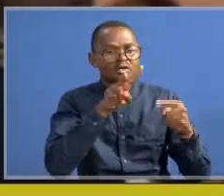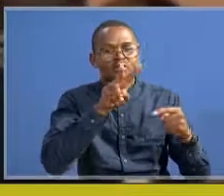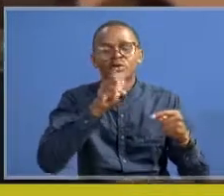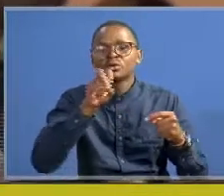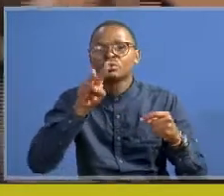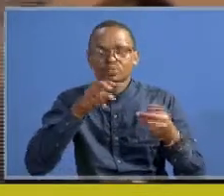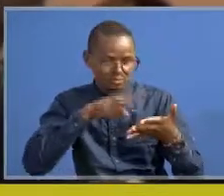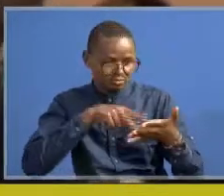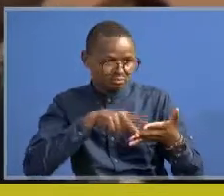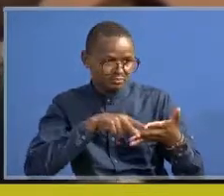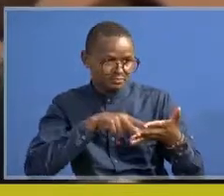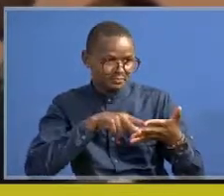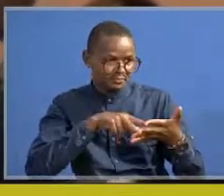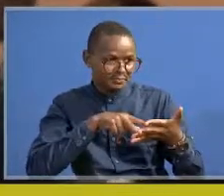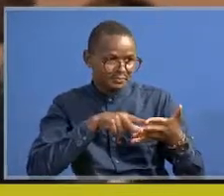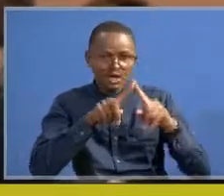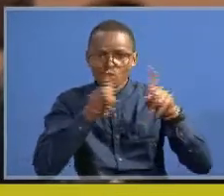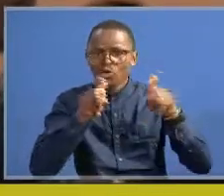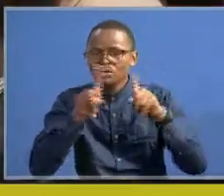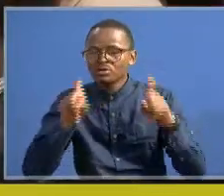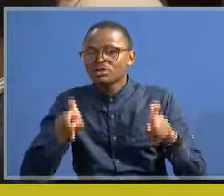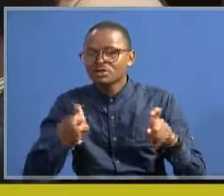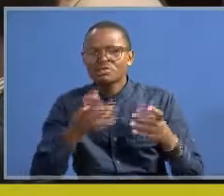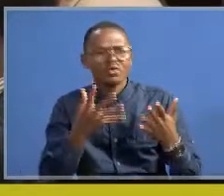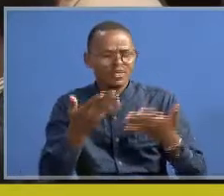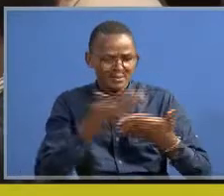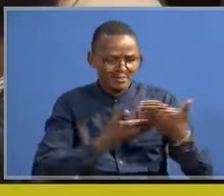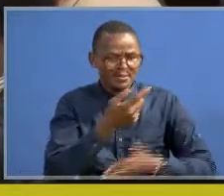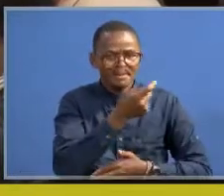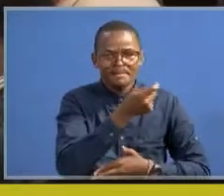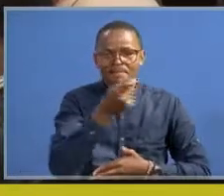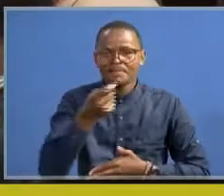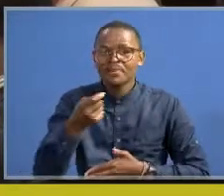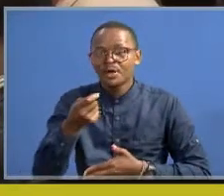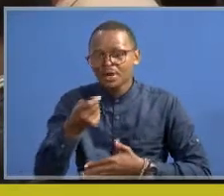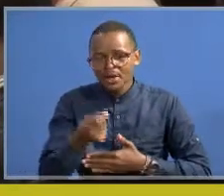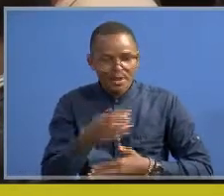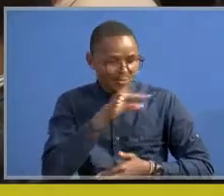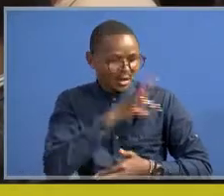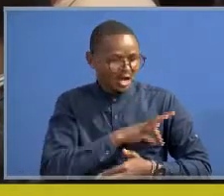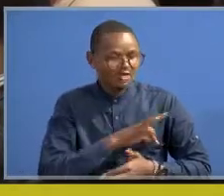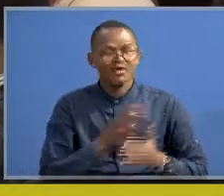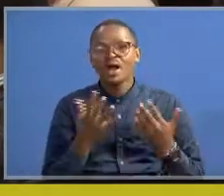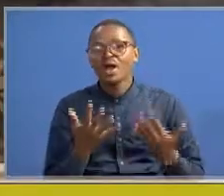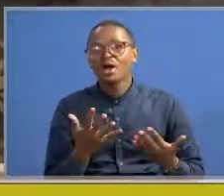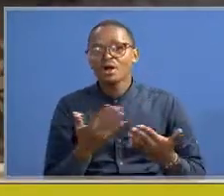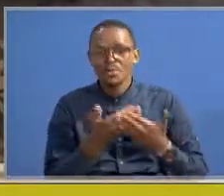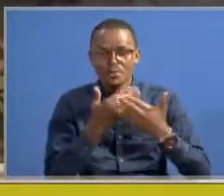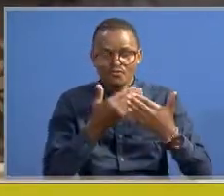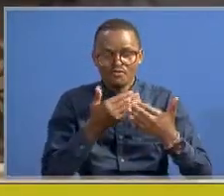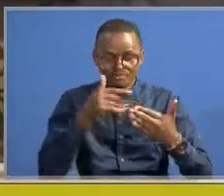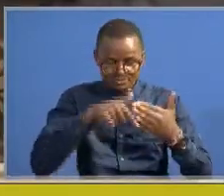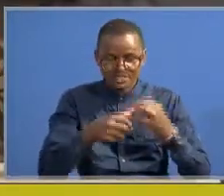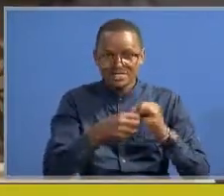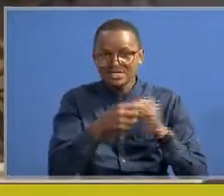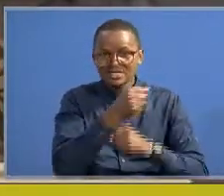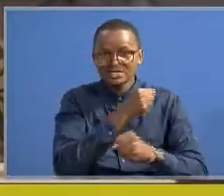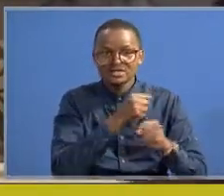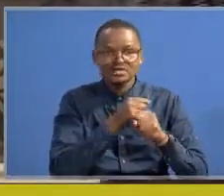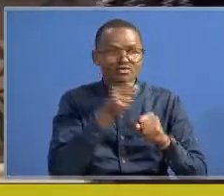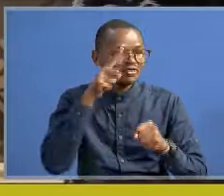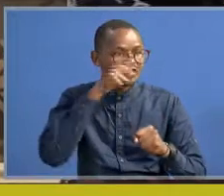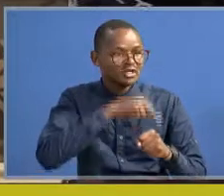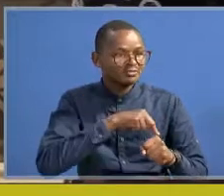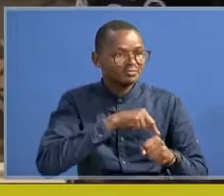2019-2020 kusomwa, maswala ibuka ni wapo biashara ndogo ndogo zitafaidika kifedha kabla mwaka huu wa kifedha kukamilika.